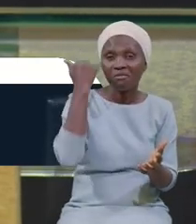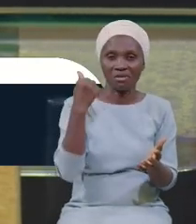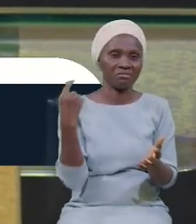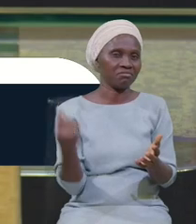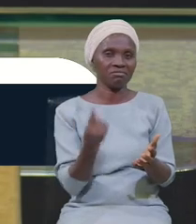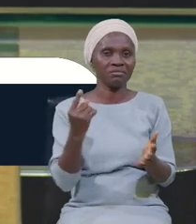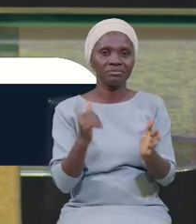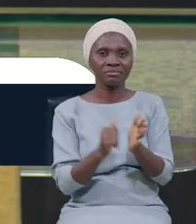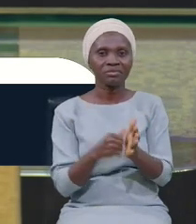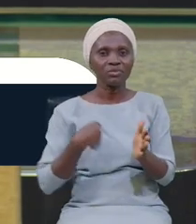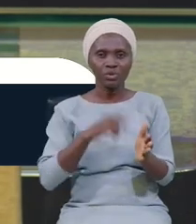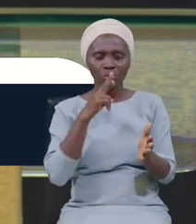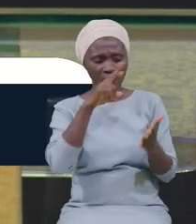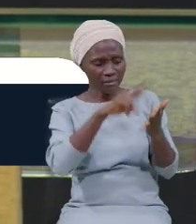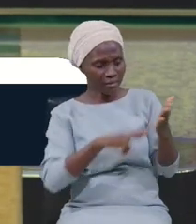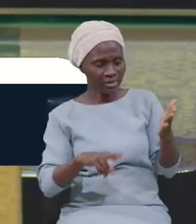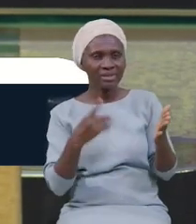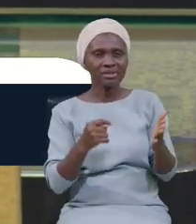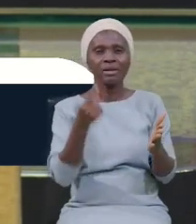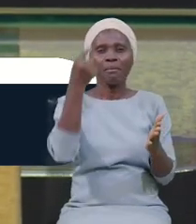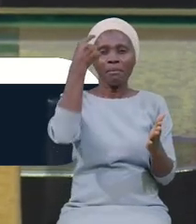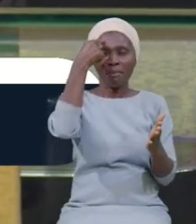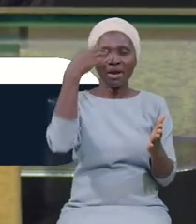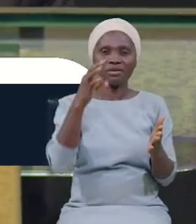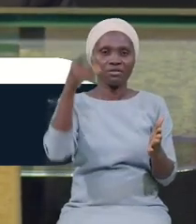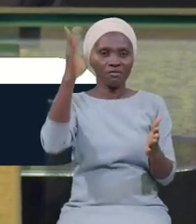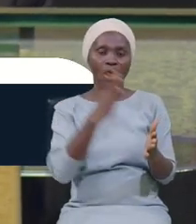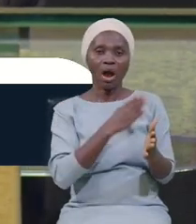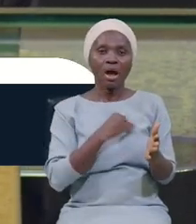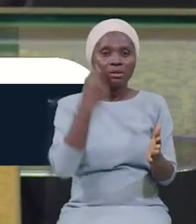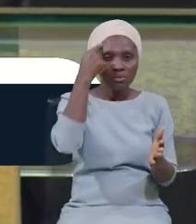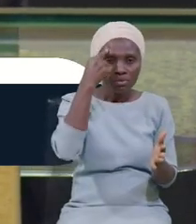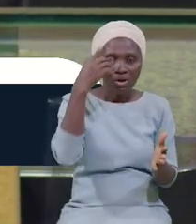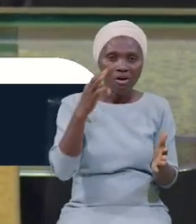que nous sommes en train de considérer la vraie pensée de Dieu,